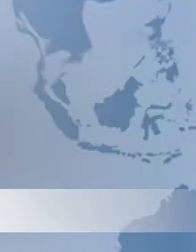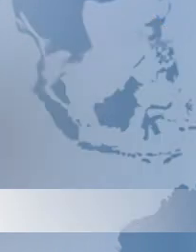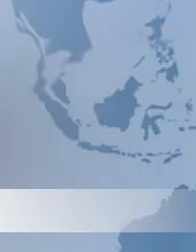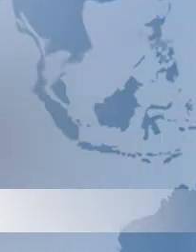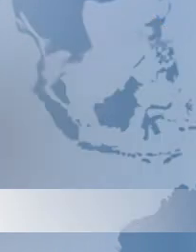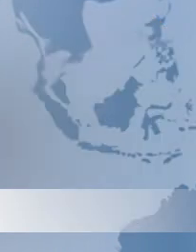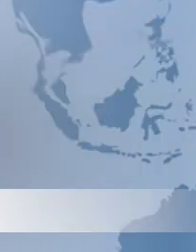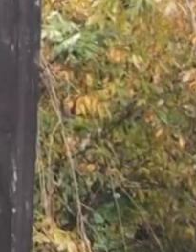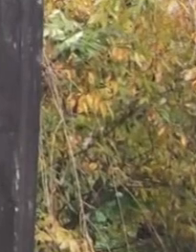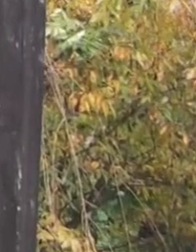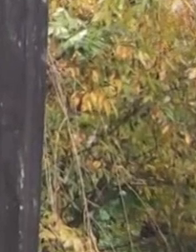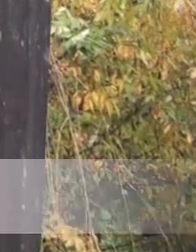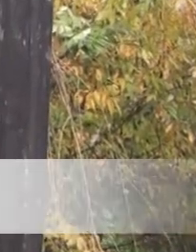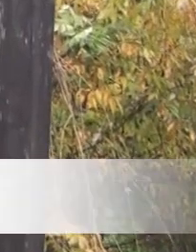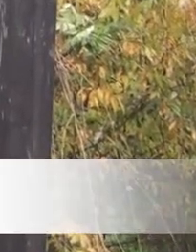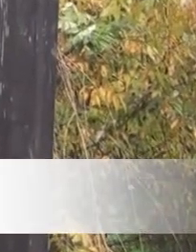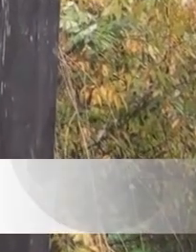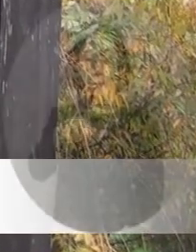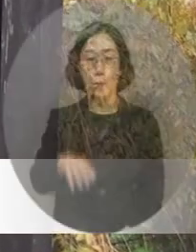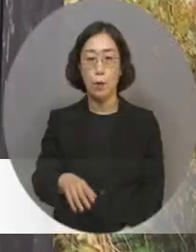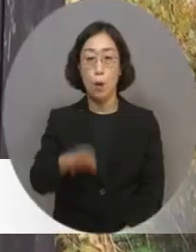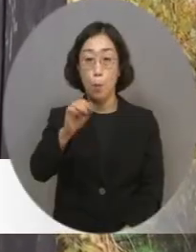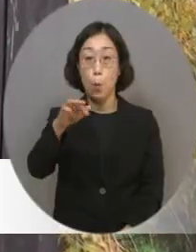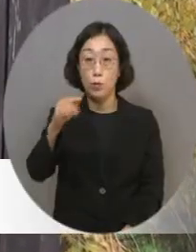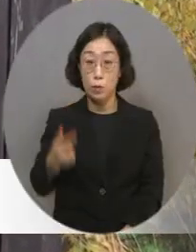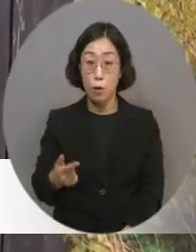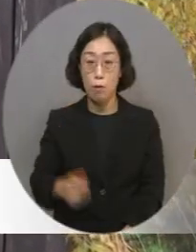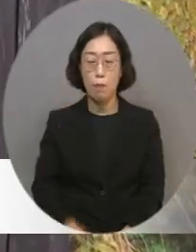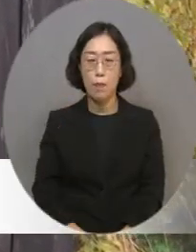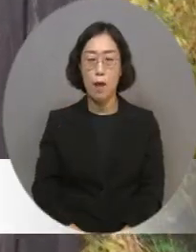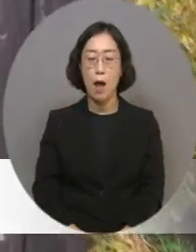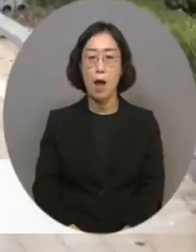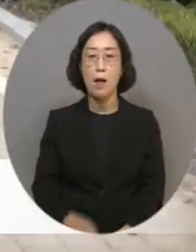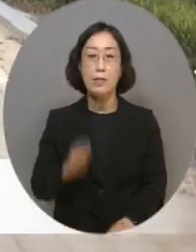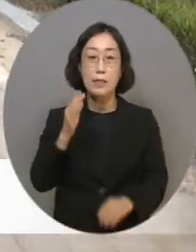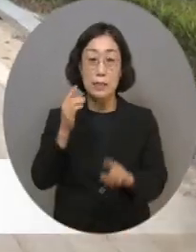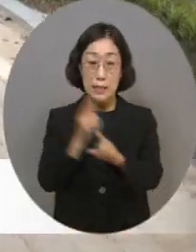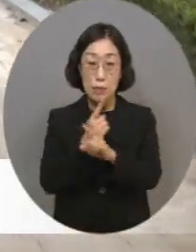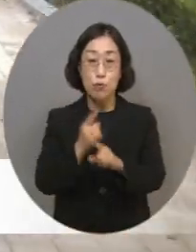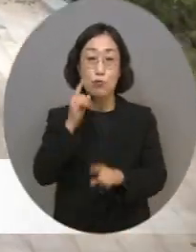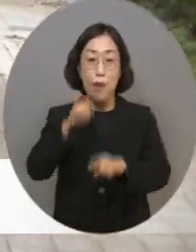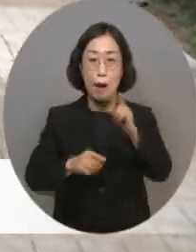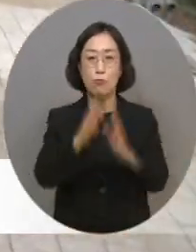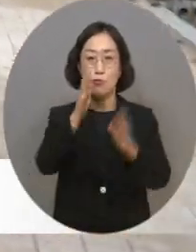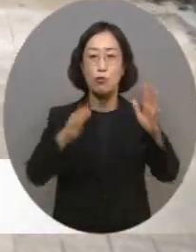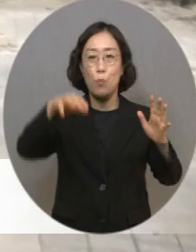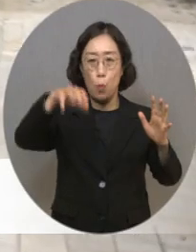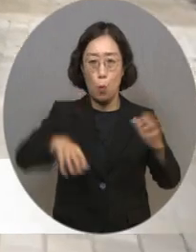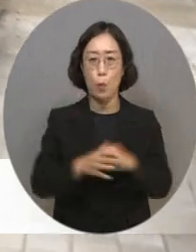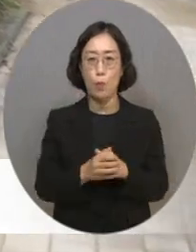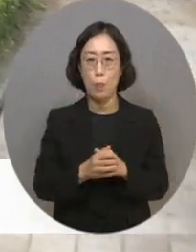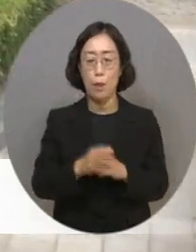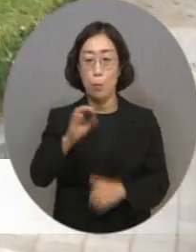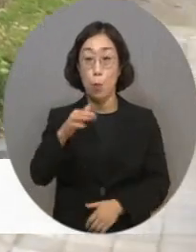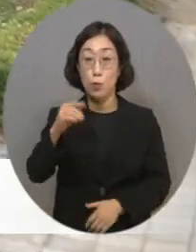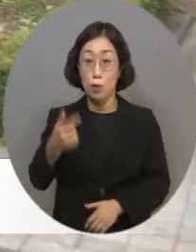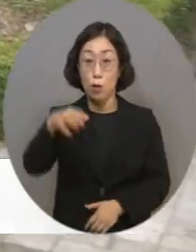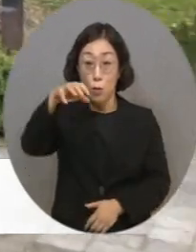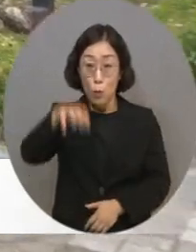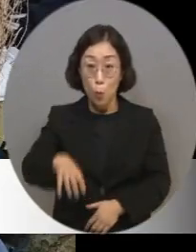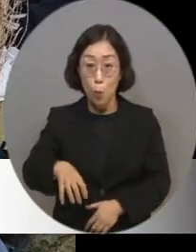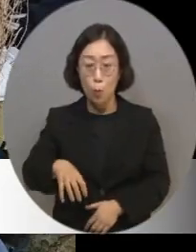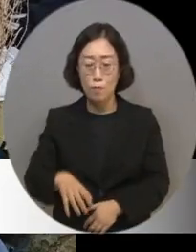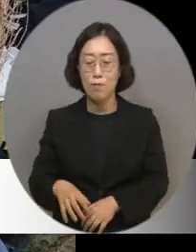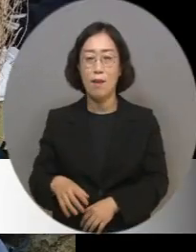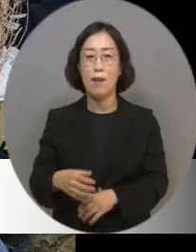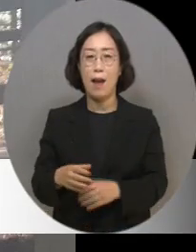다녀왔습니다. 이곳은 포천 하늘 아래 치유의 숲입니다. 지난 16일 포천 운부원 식구들이 숲을